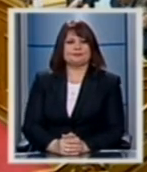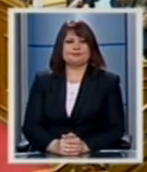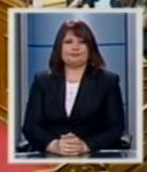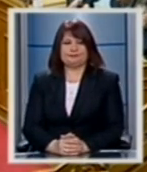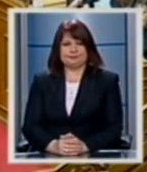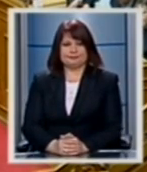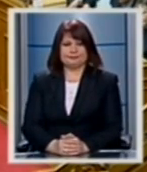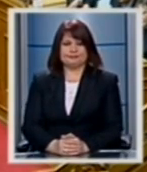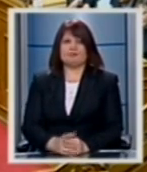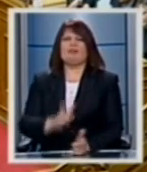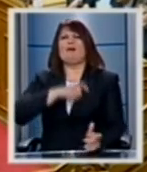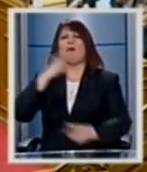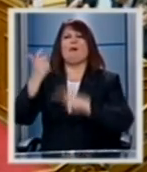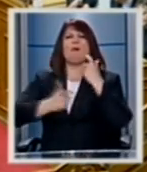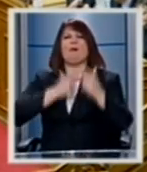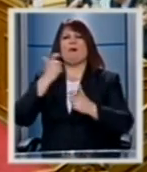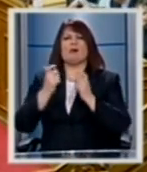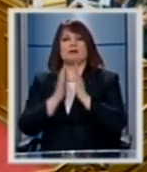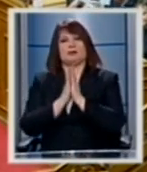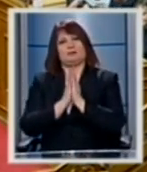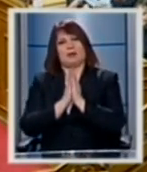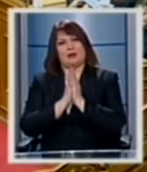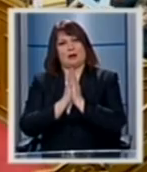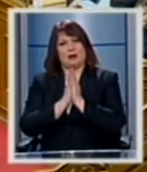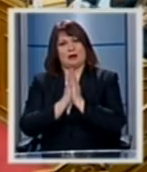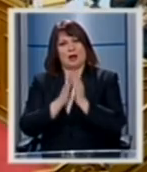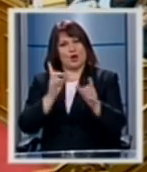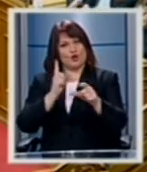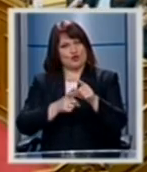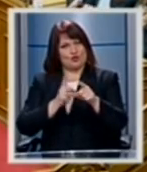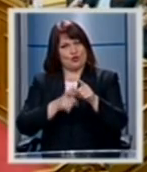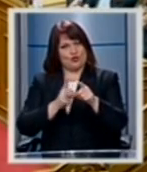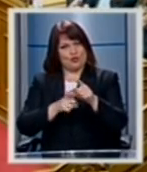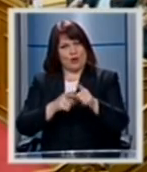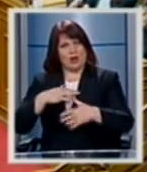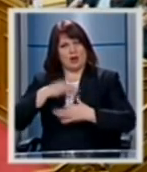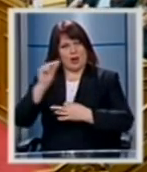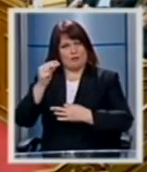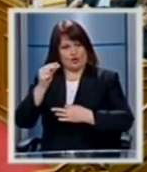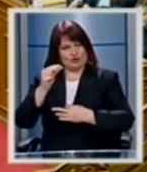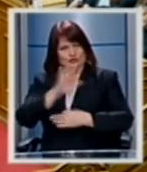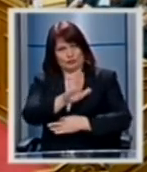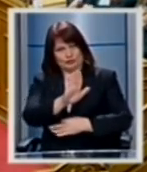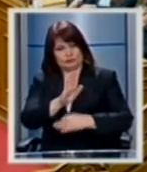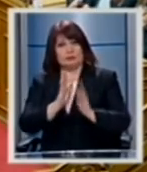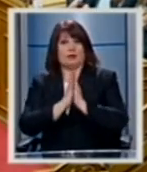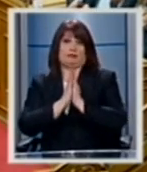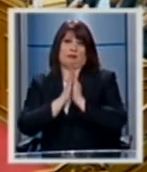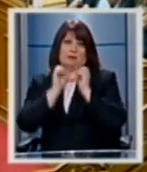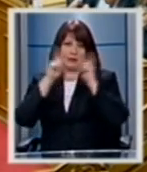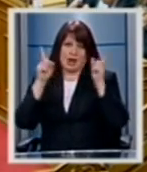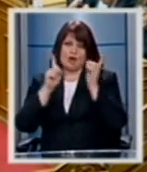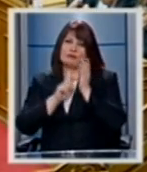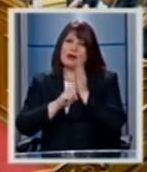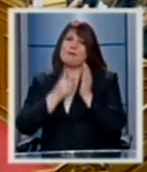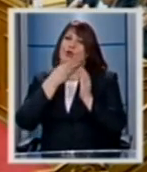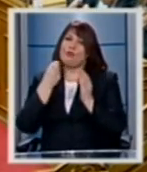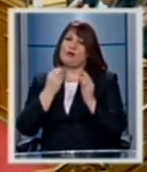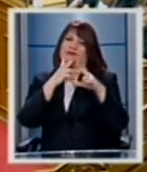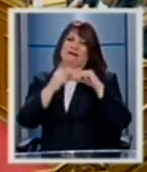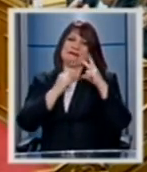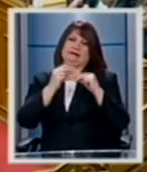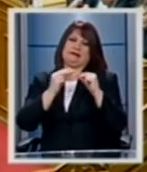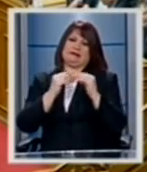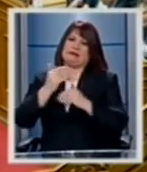Παρακαλώ. Κύριε Βευθυγέ, εκπρόσωπε του Κομμουνιστικού Κόμματος, επιτέλους θα πρέπει να εγγυηθούμε την ομαλή διεξαγωγή της